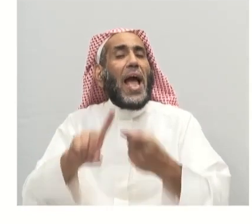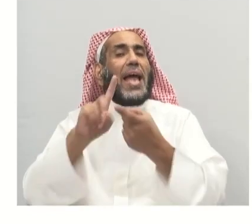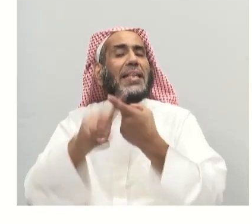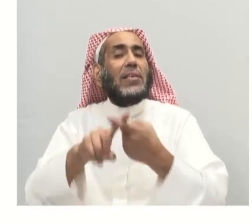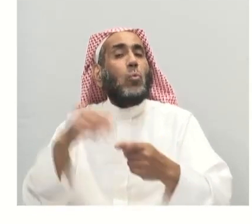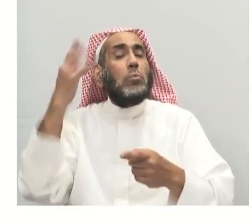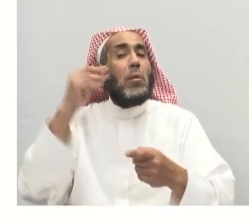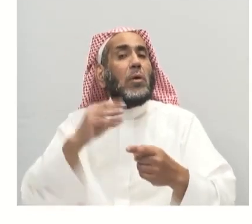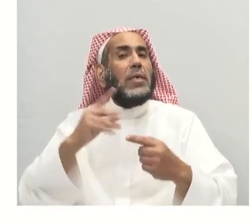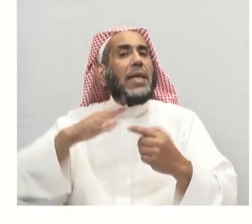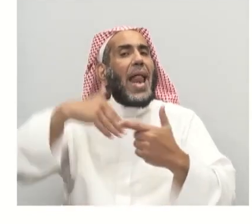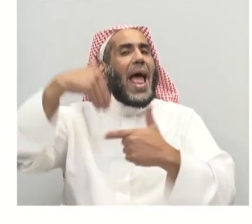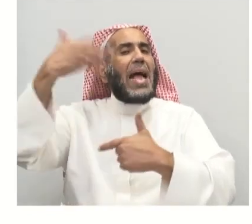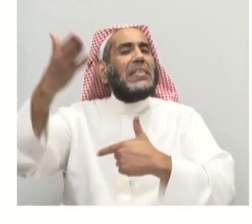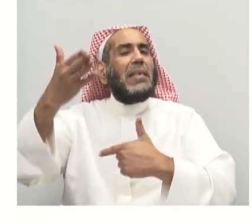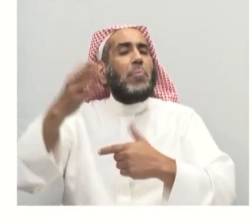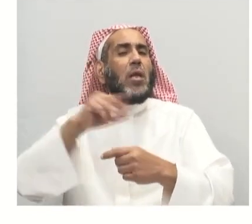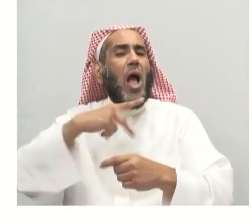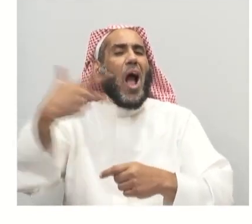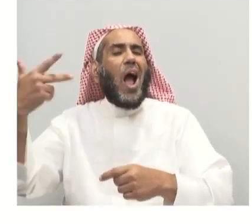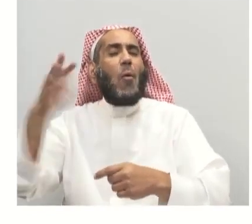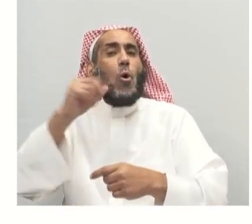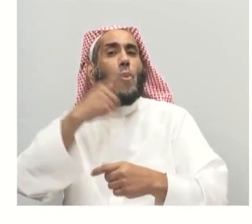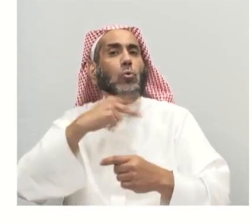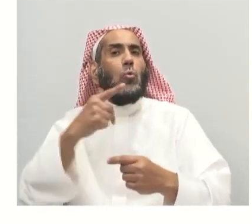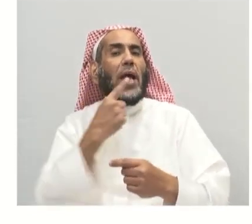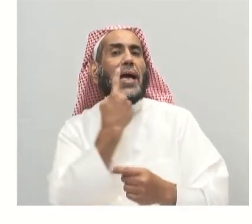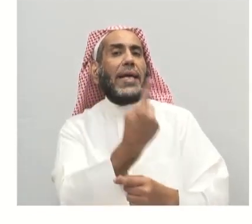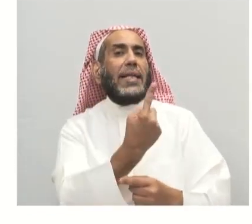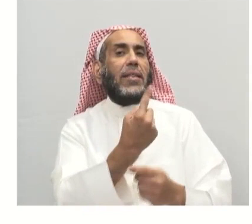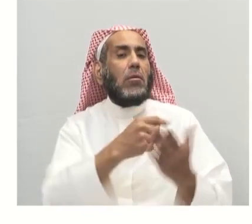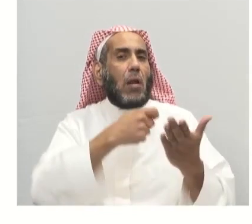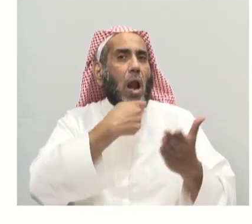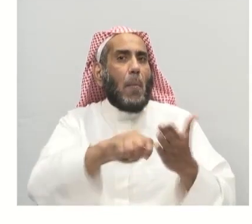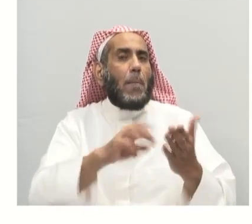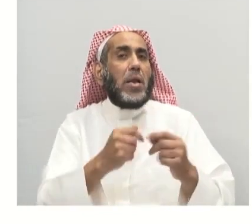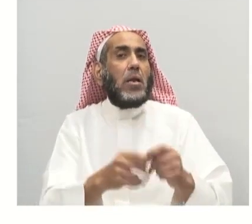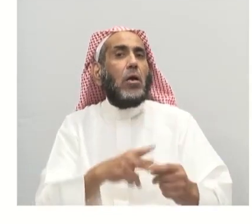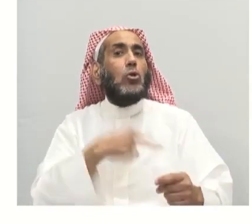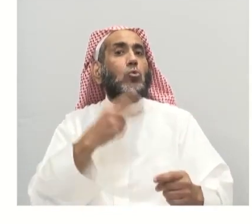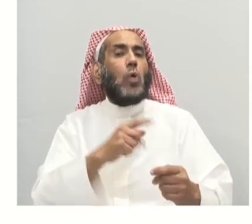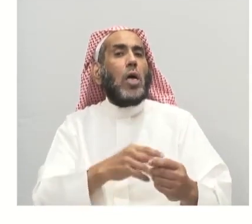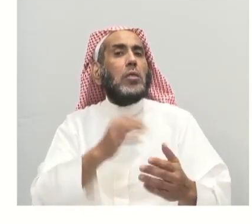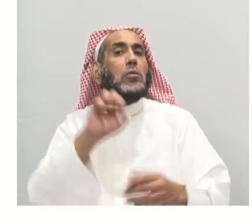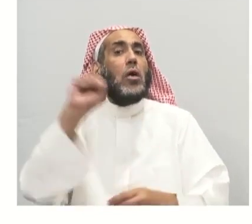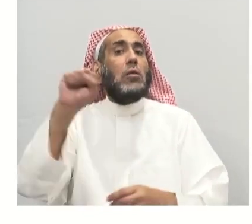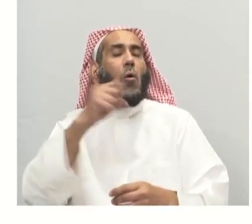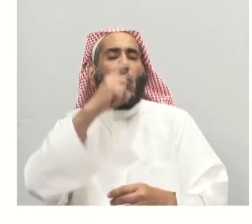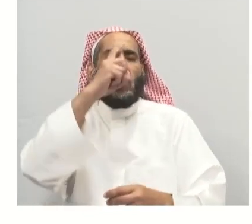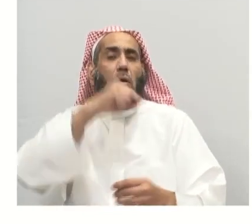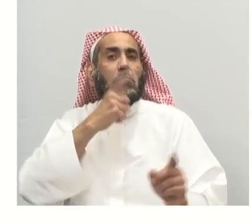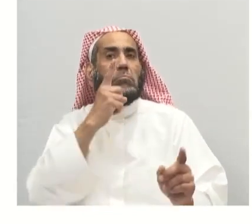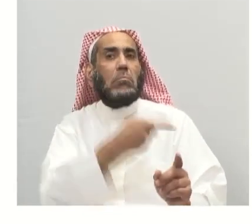بامراه اجنبيه دون اخذ الاذن المسبق من السلطات السعوديه المختصه فانه يطبق